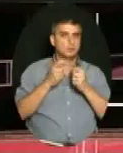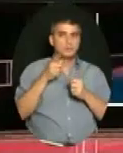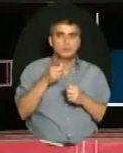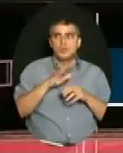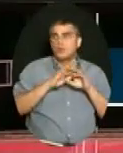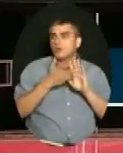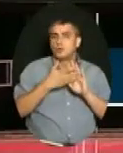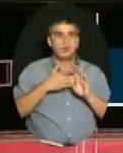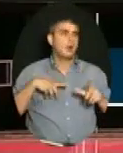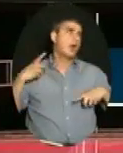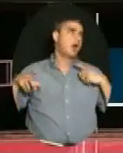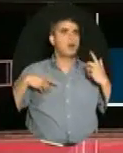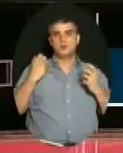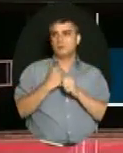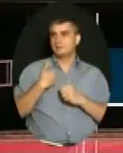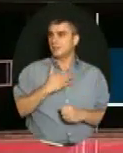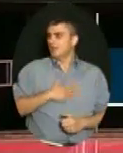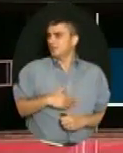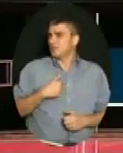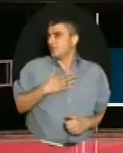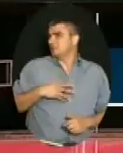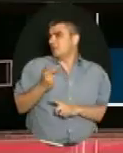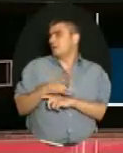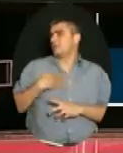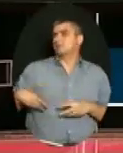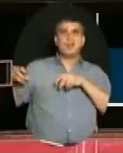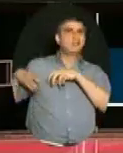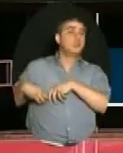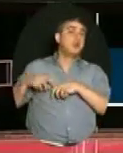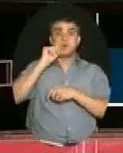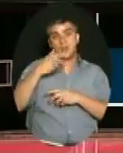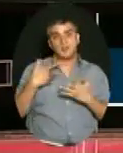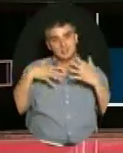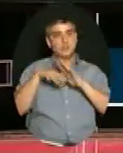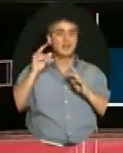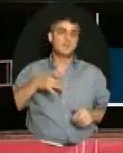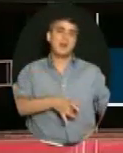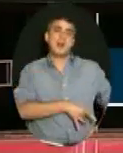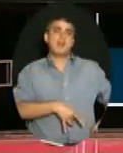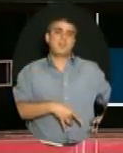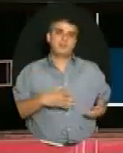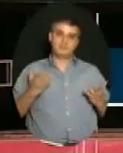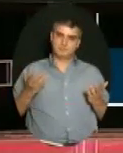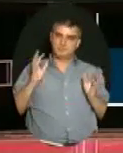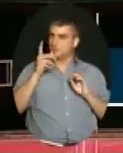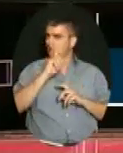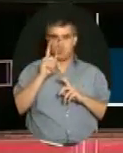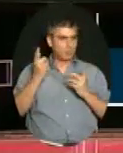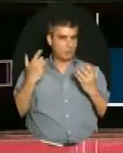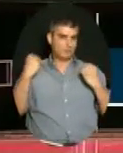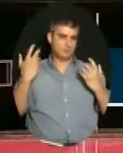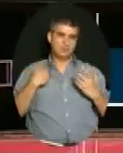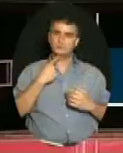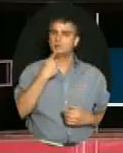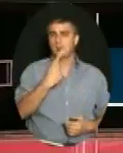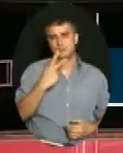הוא כולו אלז, ומה זה עשה לי חשק? אני מתה לעבור ניתוח השתלת כליה, אולי אני אשלב גם לבלב. בקיצור, הבן אדם בלתי עציב. אני רק רוצה